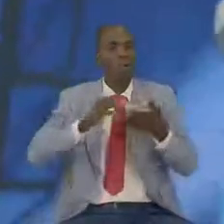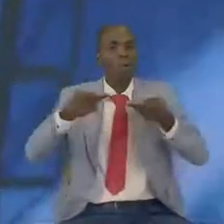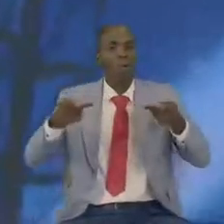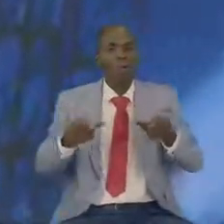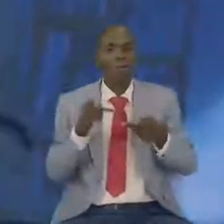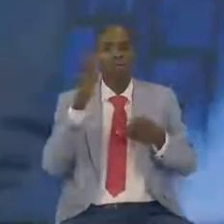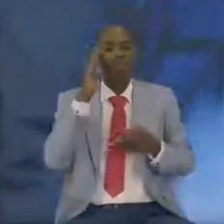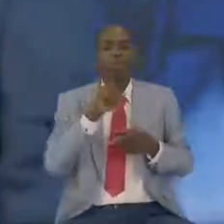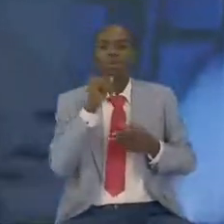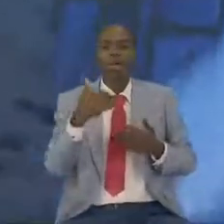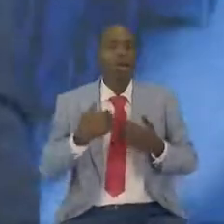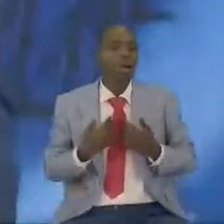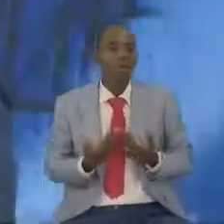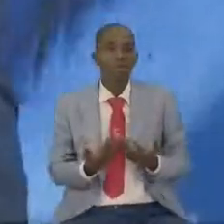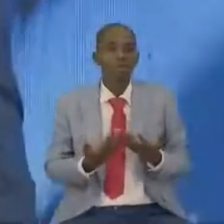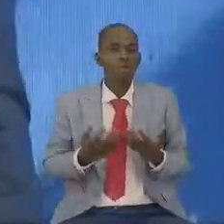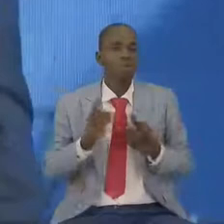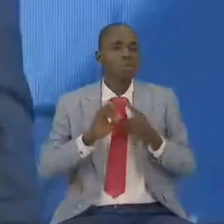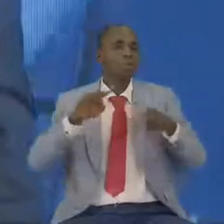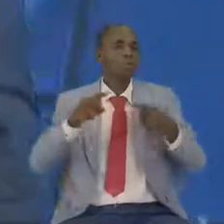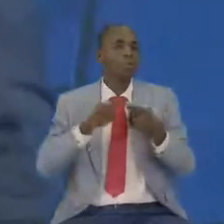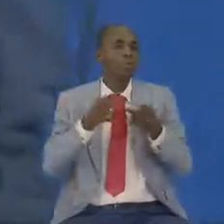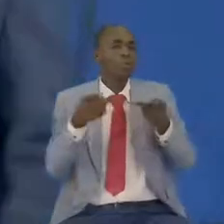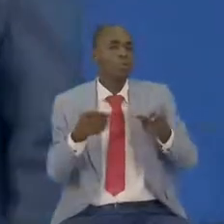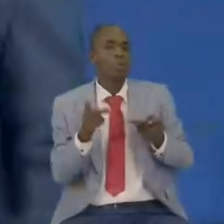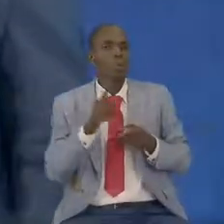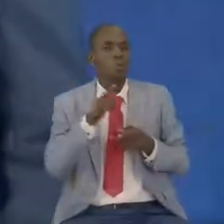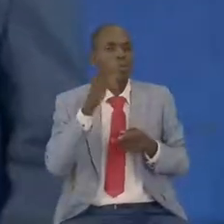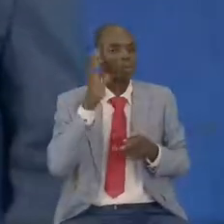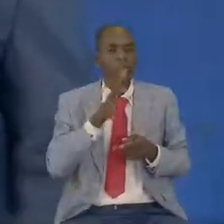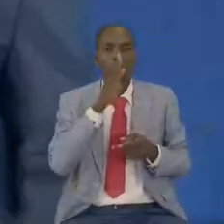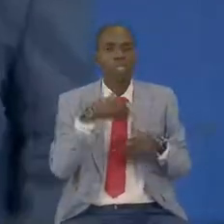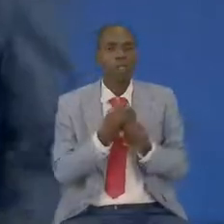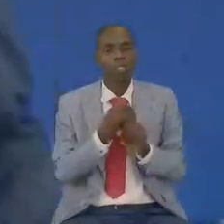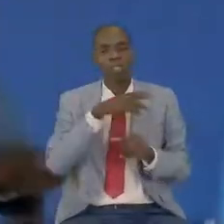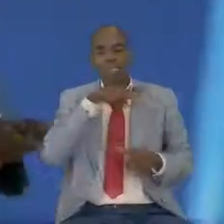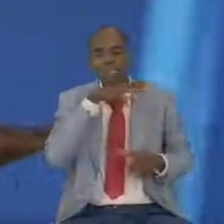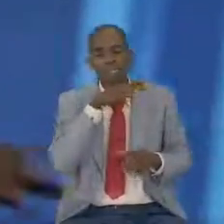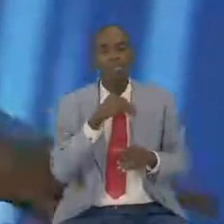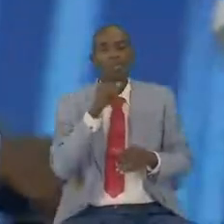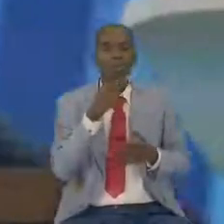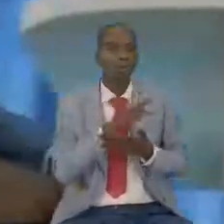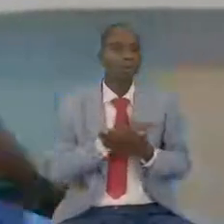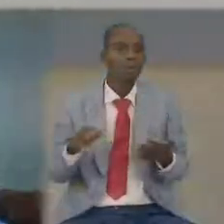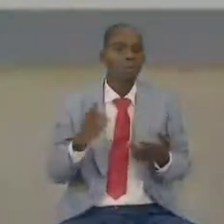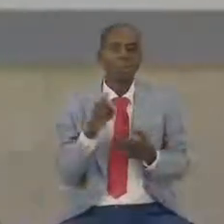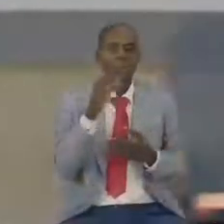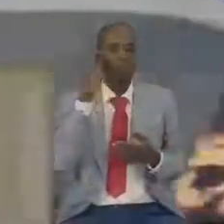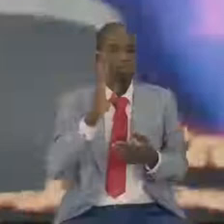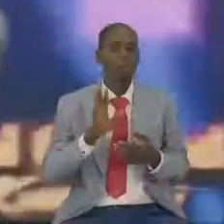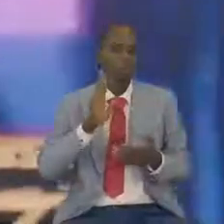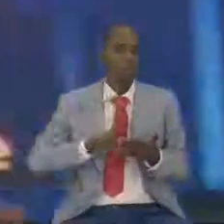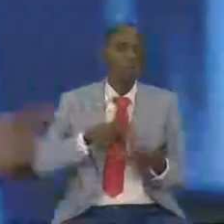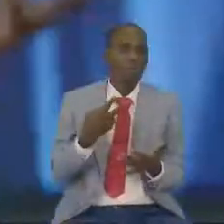aucun désir d'aller quelque part là où tu seras souillé, lorsque tu seras impur, lorsque tu seras là où tu seras injuste, ou lorsque tu vas